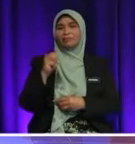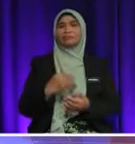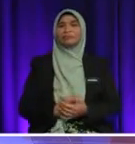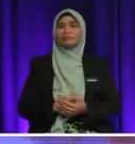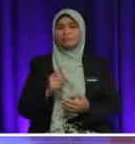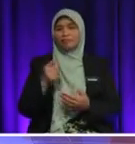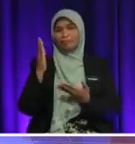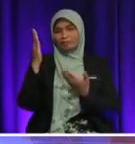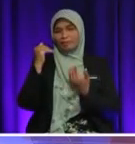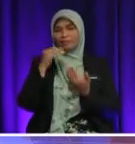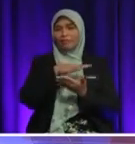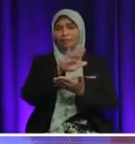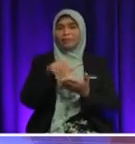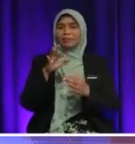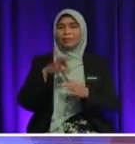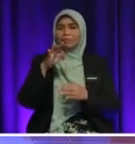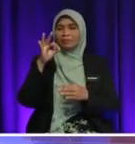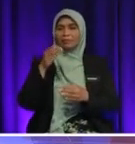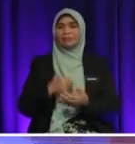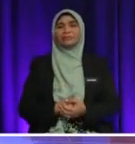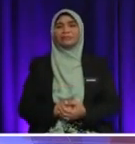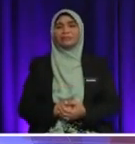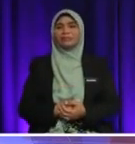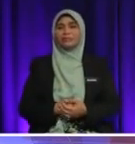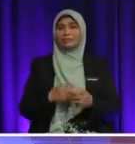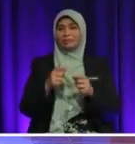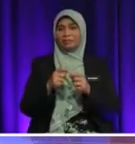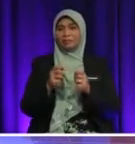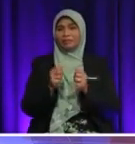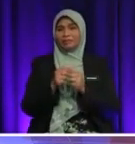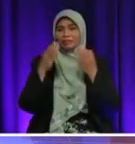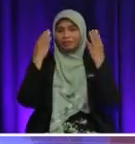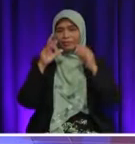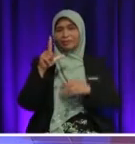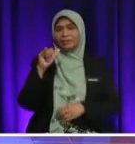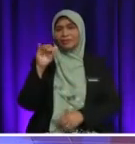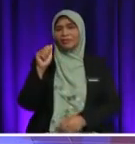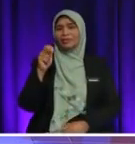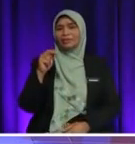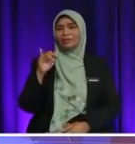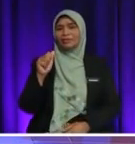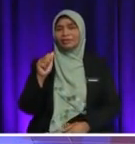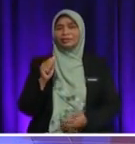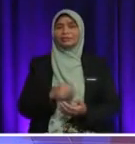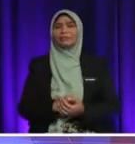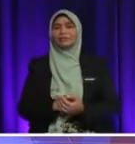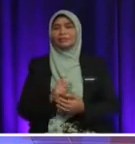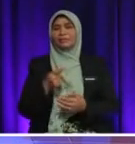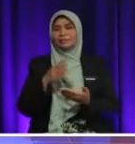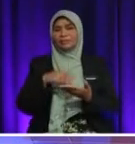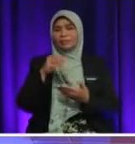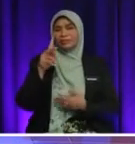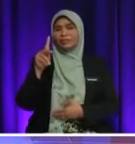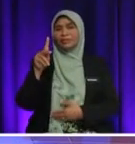harapkan semuanya bersemangat macam Abang Fizi di studio, ditemani oleh Cikgu Liana. Hari ini kita belajar tentang kesusasteraan